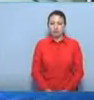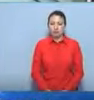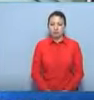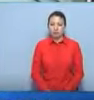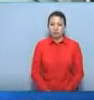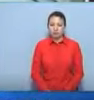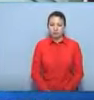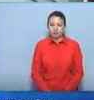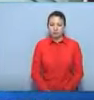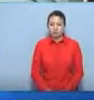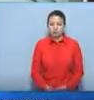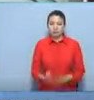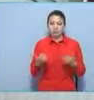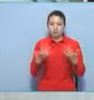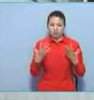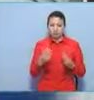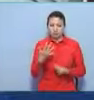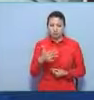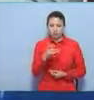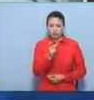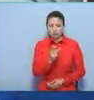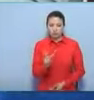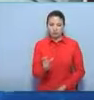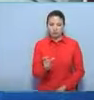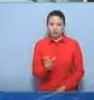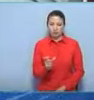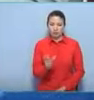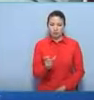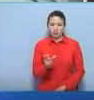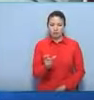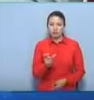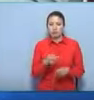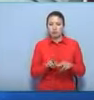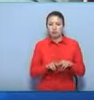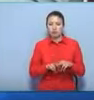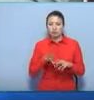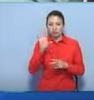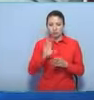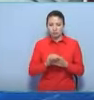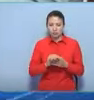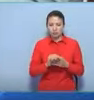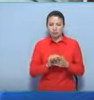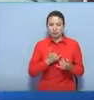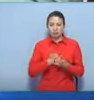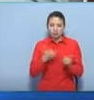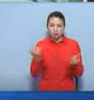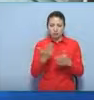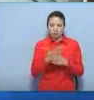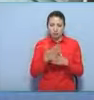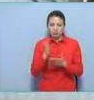Бүгінде осы жерге міне кішігірім 50 адамдар, 50 семья келді. Соларға бәрін, жағдайын бәрін жасап